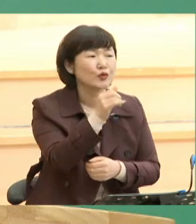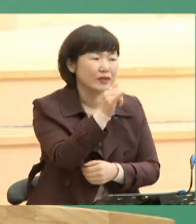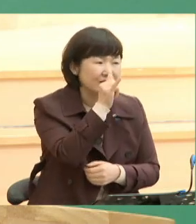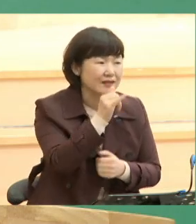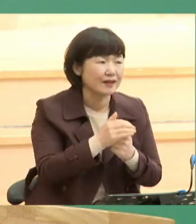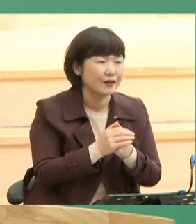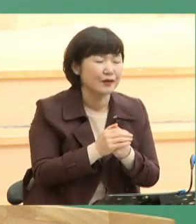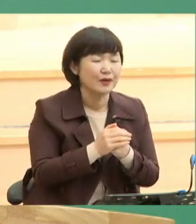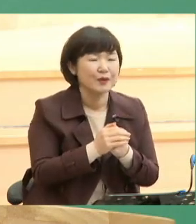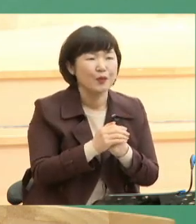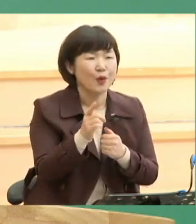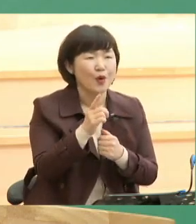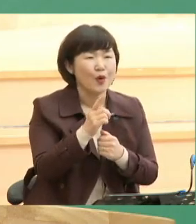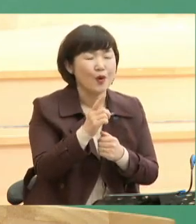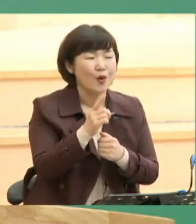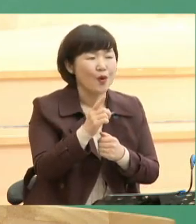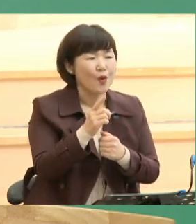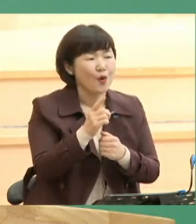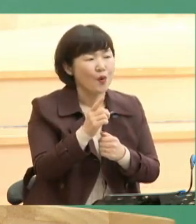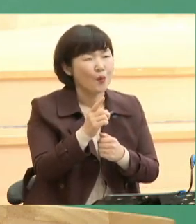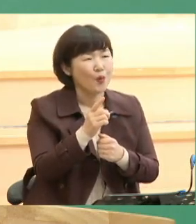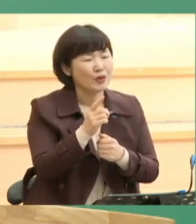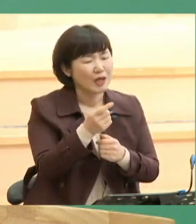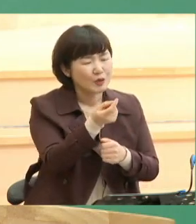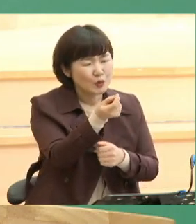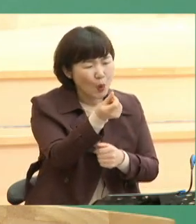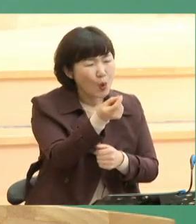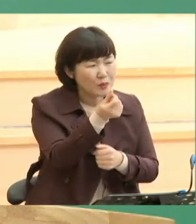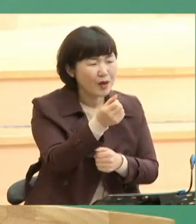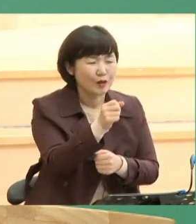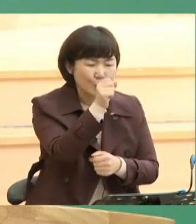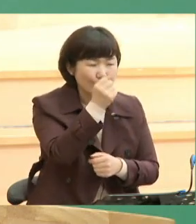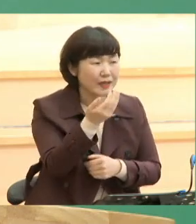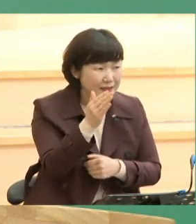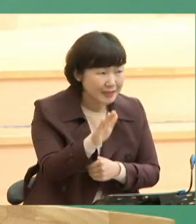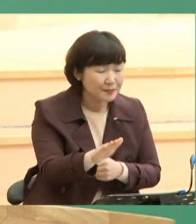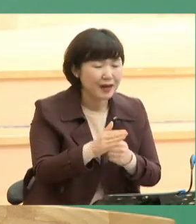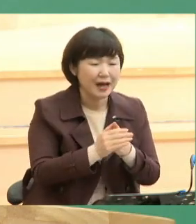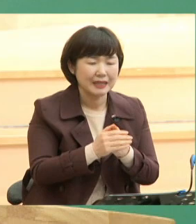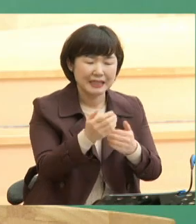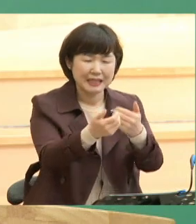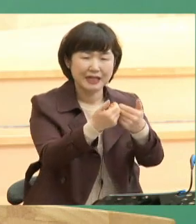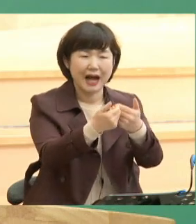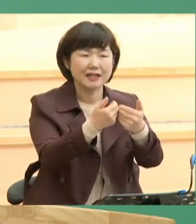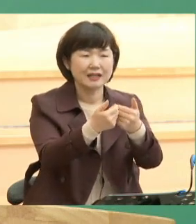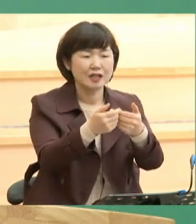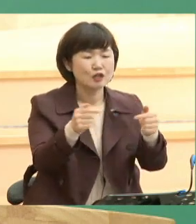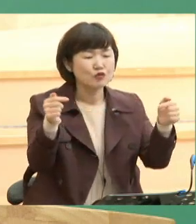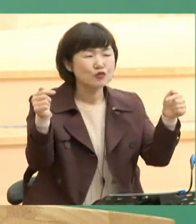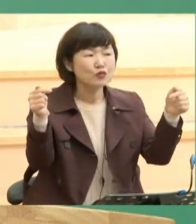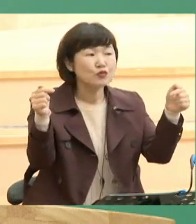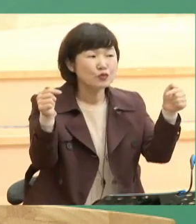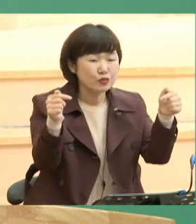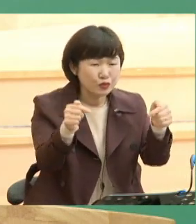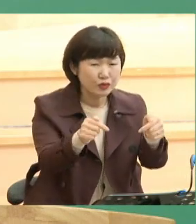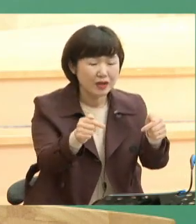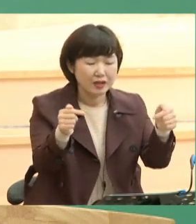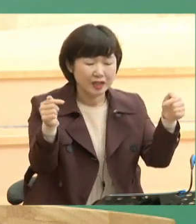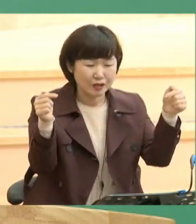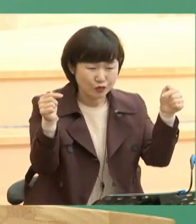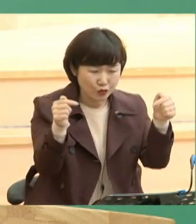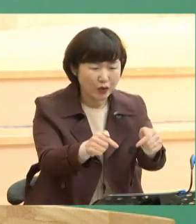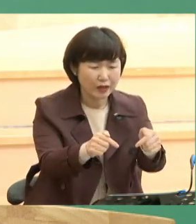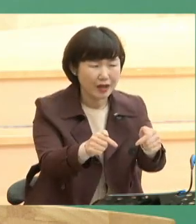좀 백해무익한 할 수 있으니까 적으면 좋겠죠 그러나 갈등을 줄여야 하는 아주 실질적인